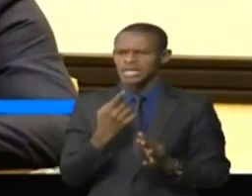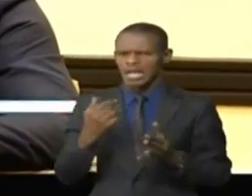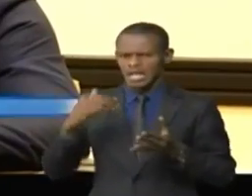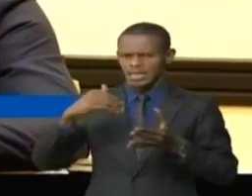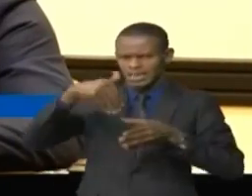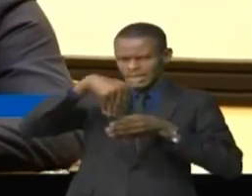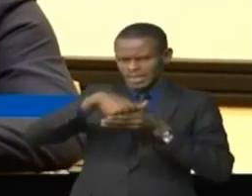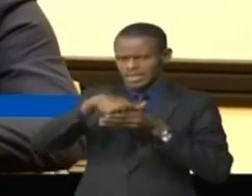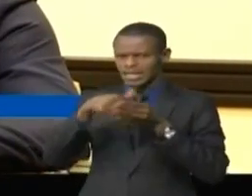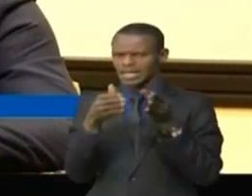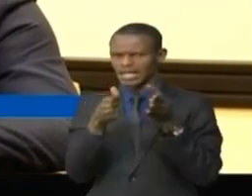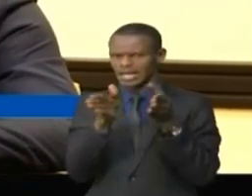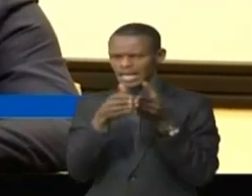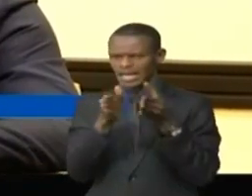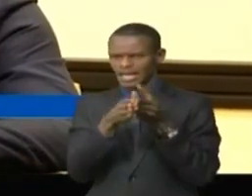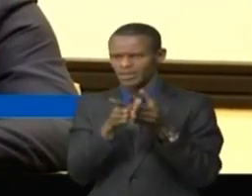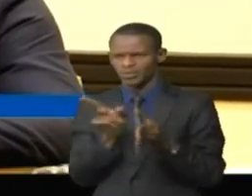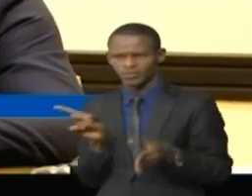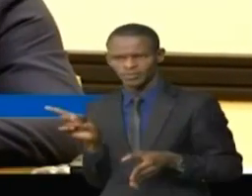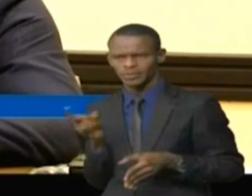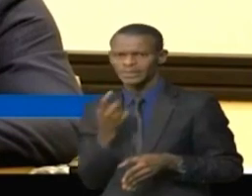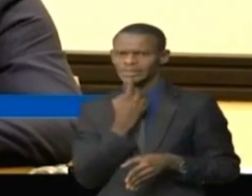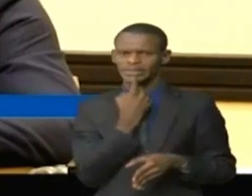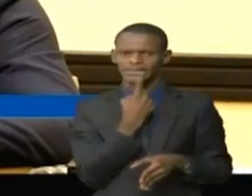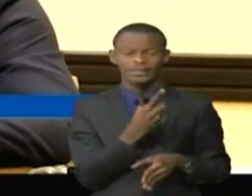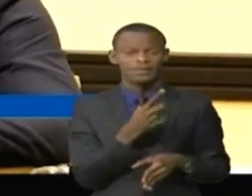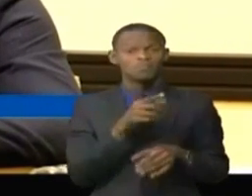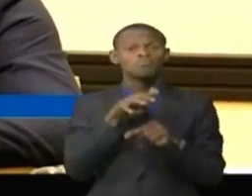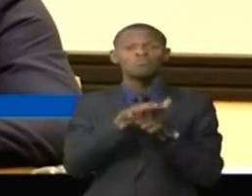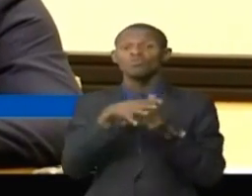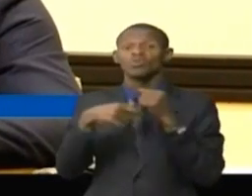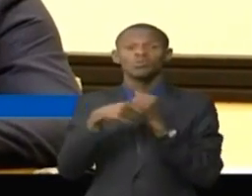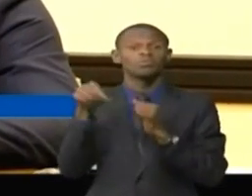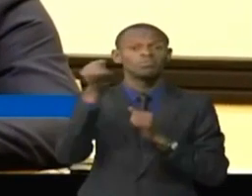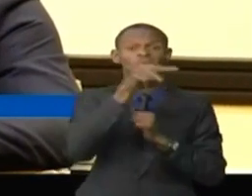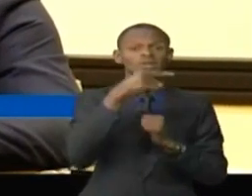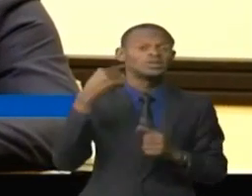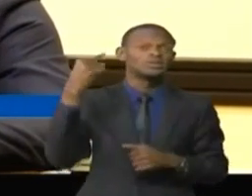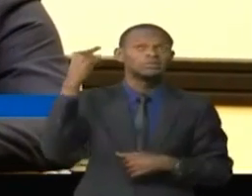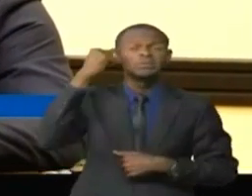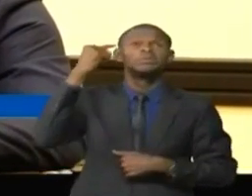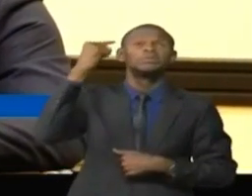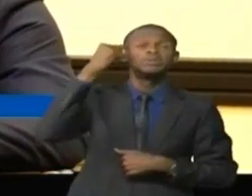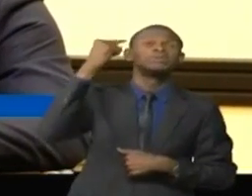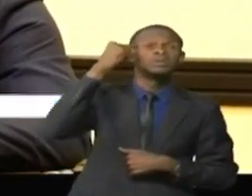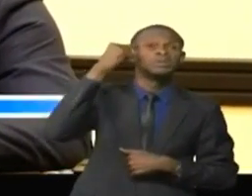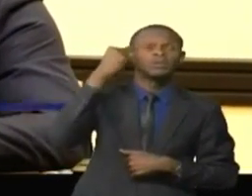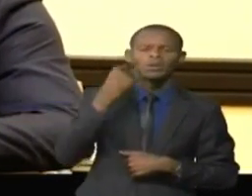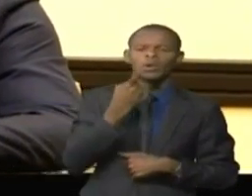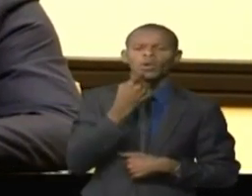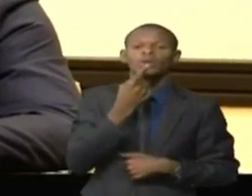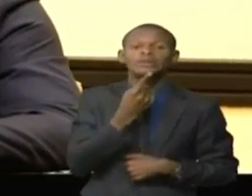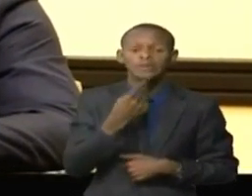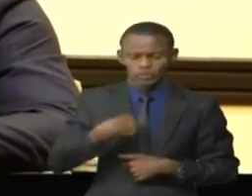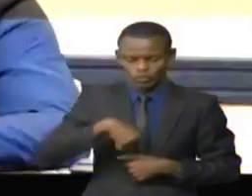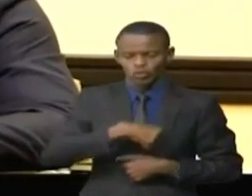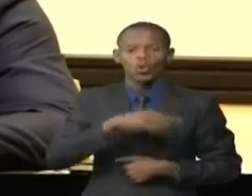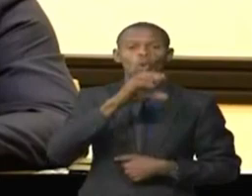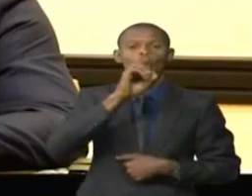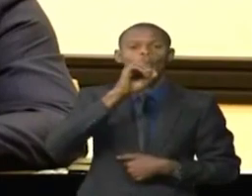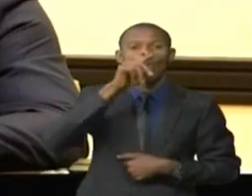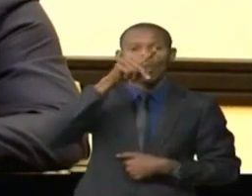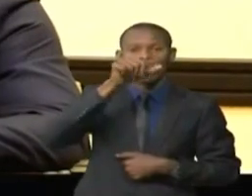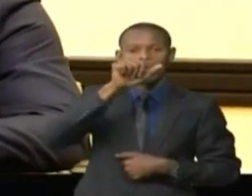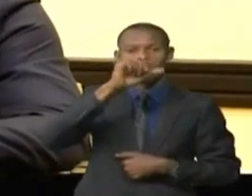collectif, beaucoup de nos compatriotes pensent que, comme nous nous appelons Office national des produits agricoles, y compris les